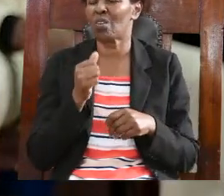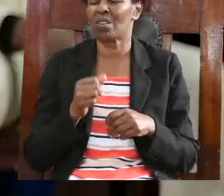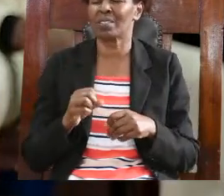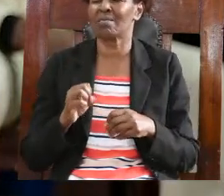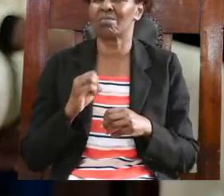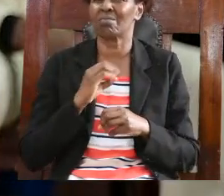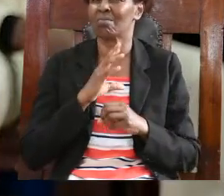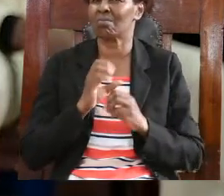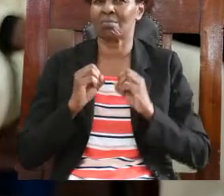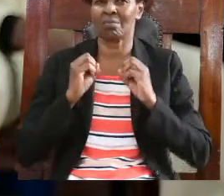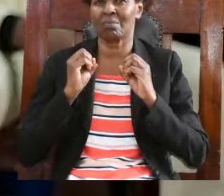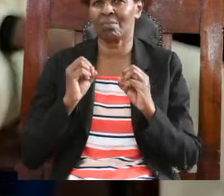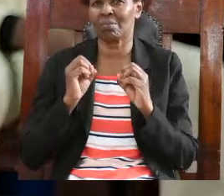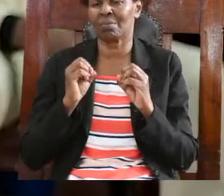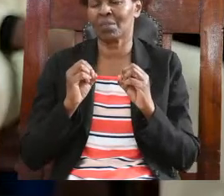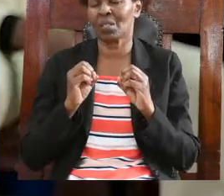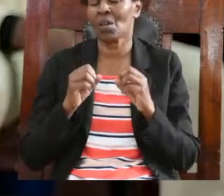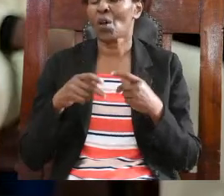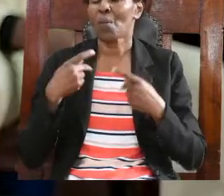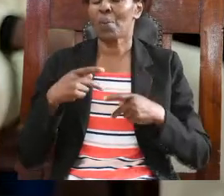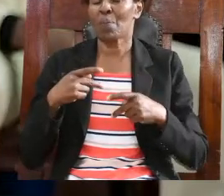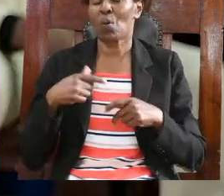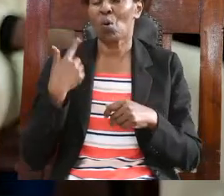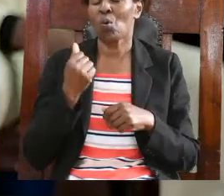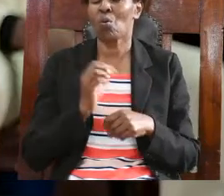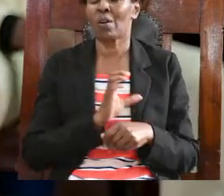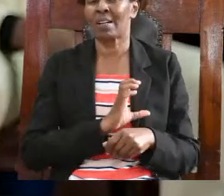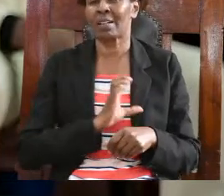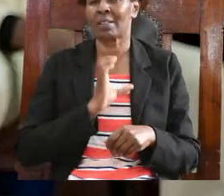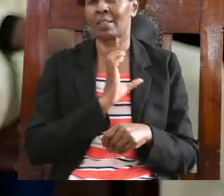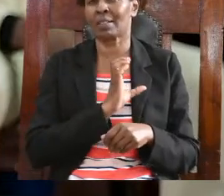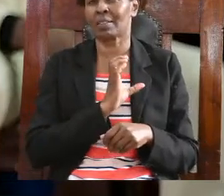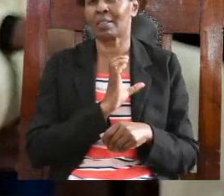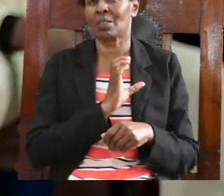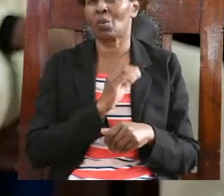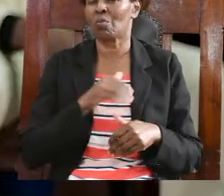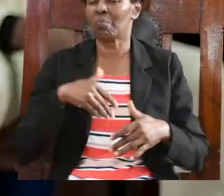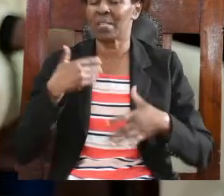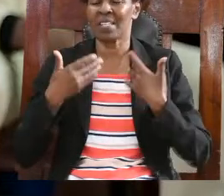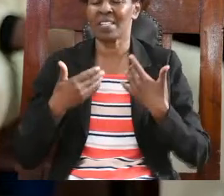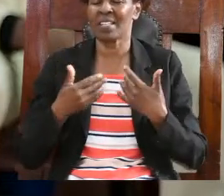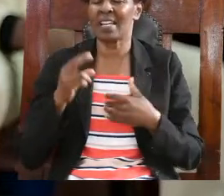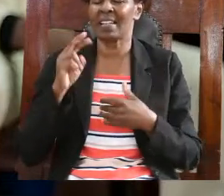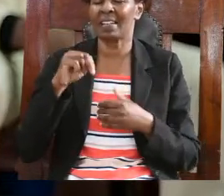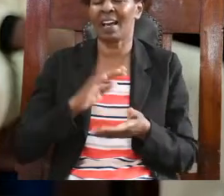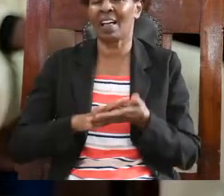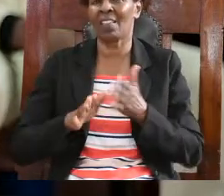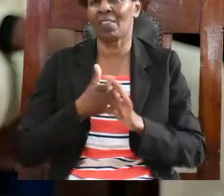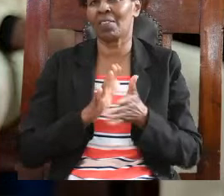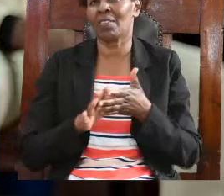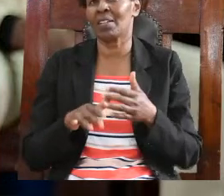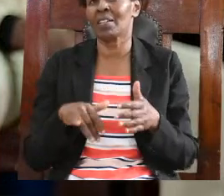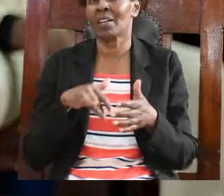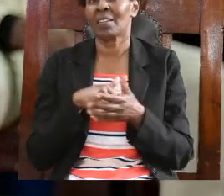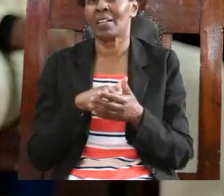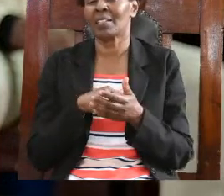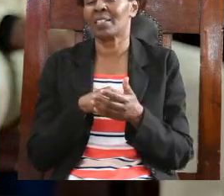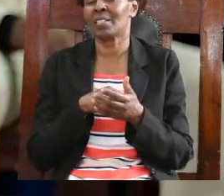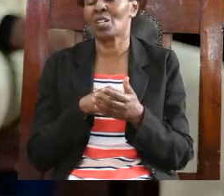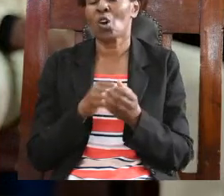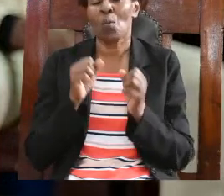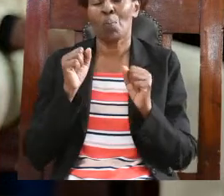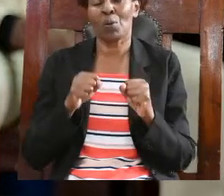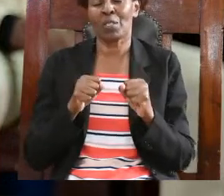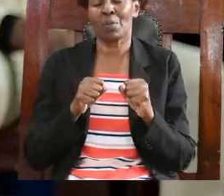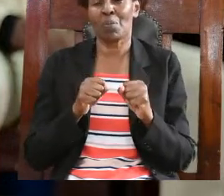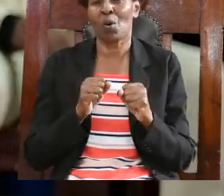makelele, watu ambao tabia yao na mienendo yao hakuna kitu ambacho kinaweza kuwa